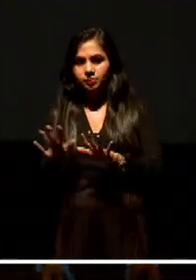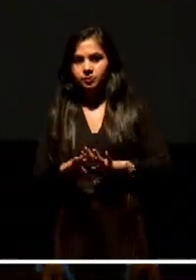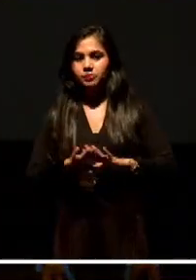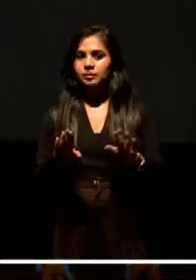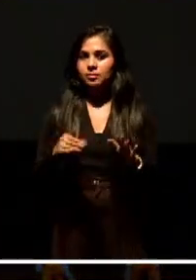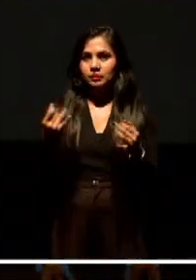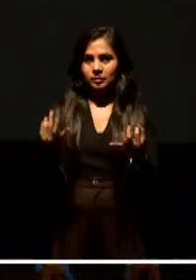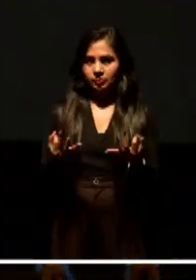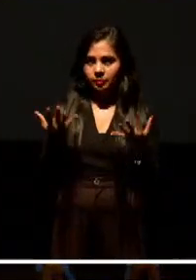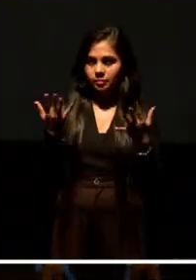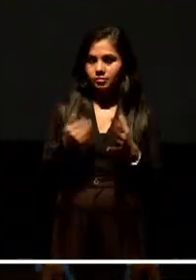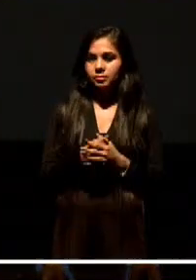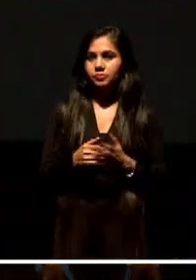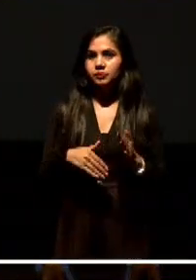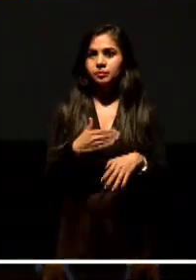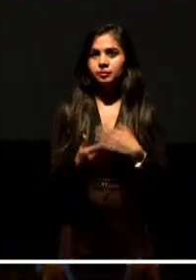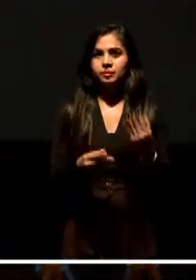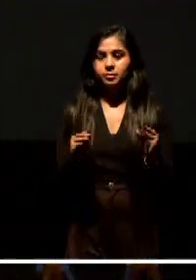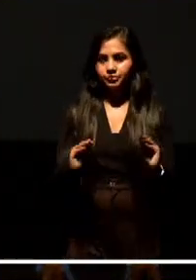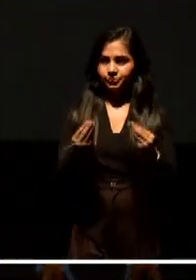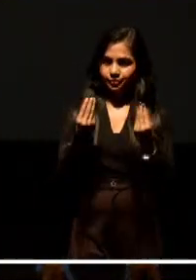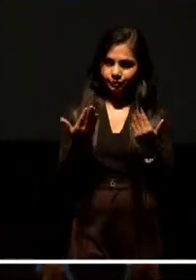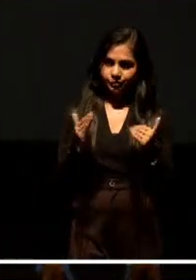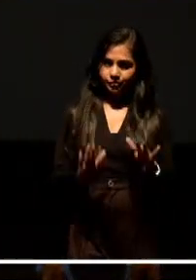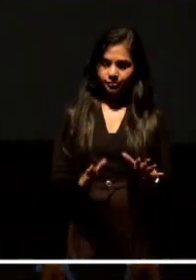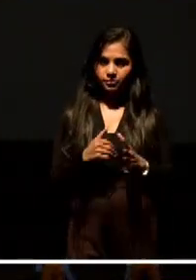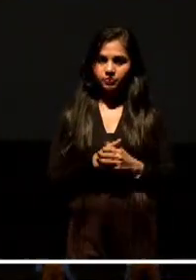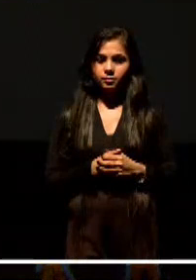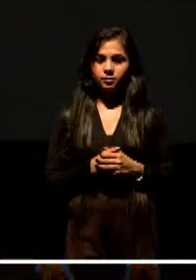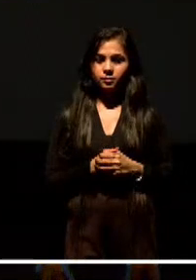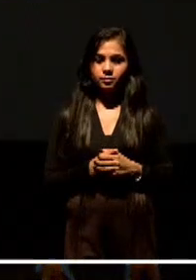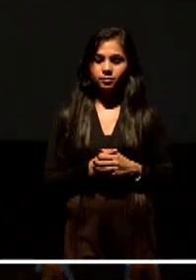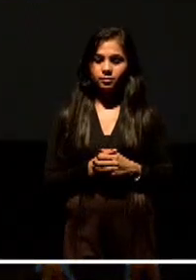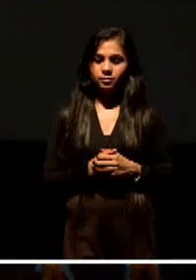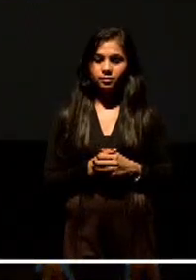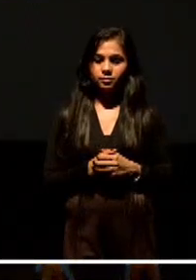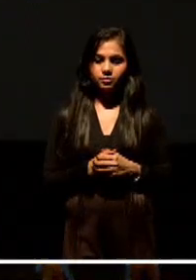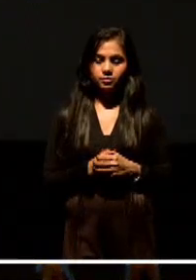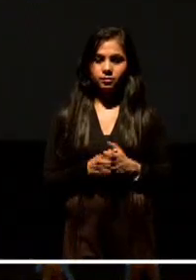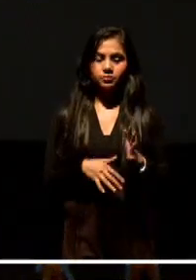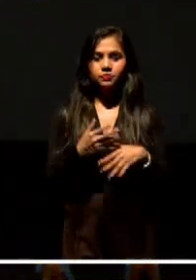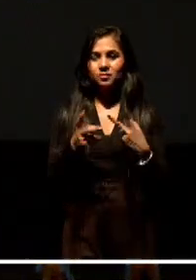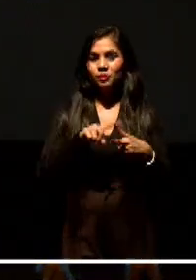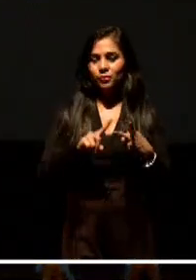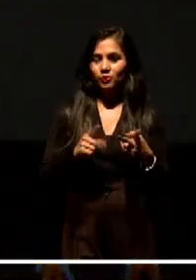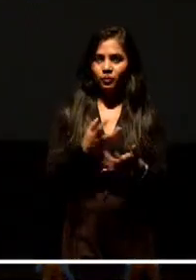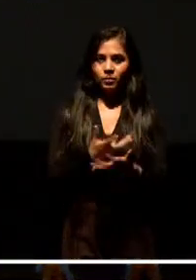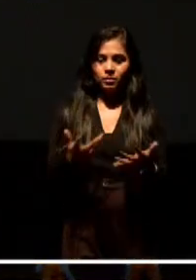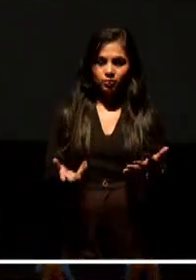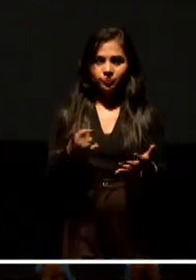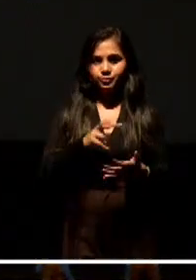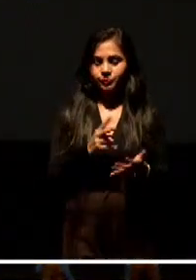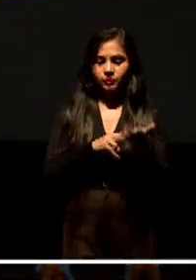स्पेशल है और उस ऐप को आप हर तरह से इम्प्रूव कर सकते हैं। और ये हमारे और ये दोनों प्रोडक्ट है, ये स्टैट्यूटरी रिक्वायरमेंट को फुलफिल करते